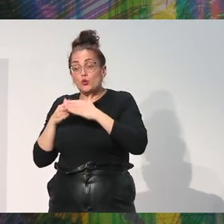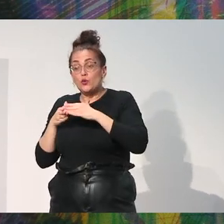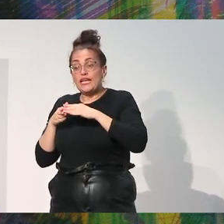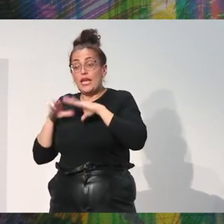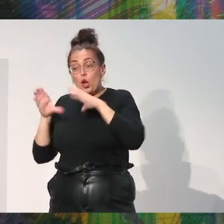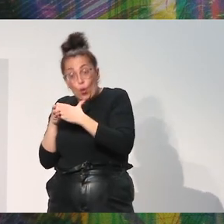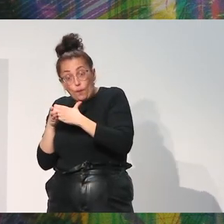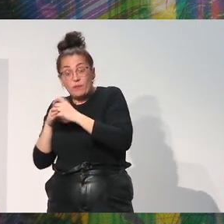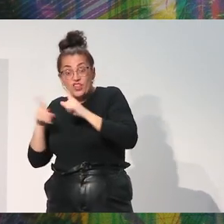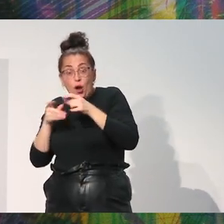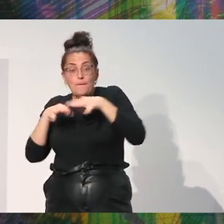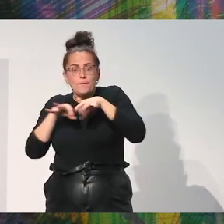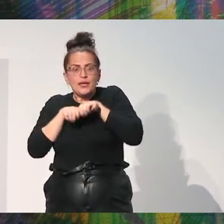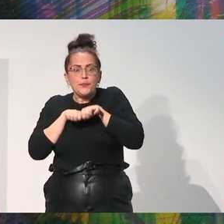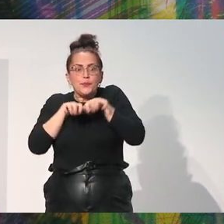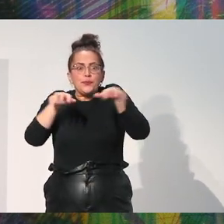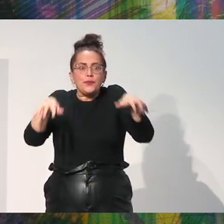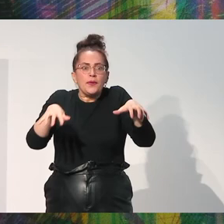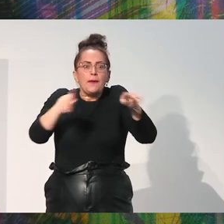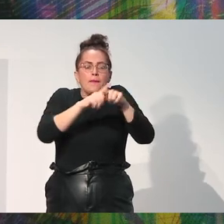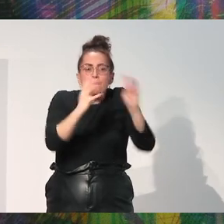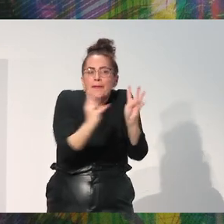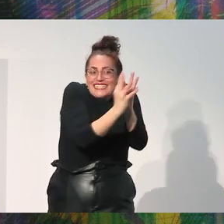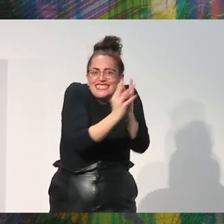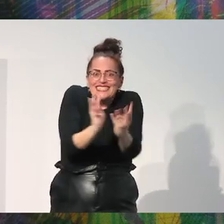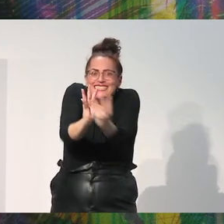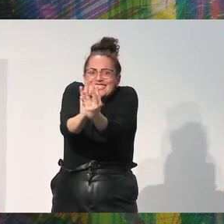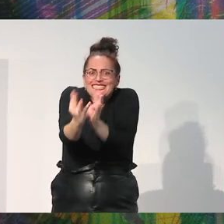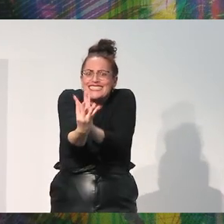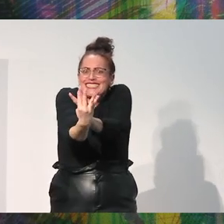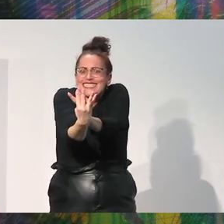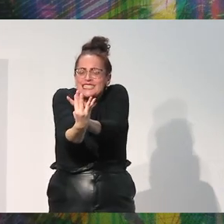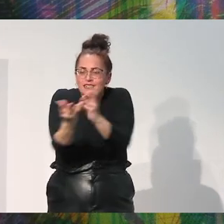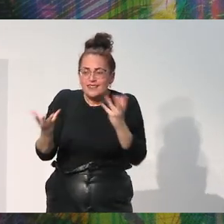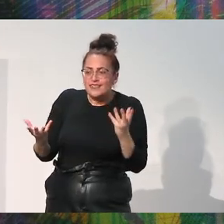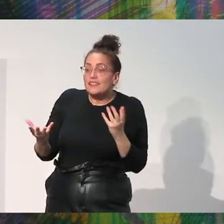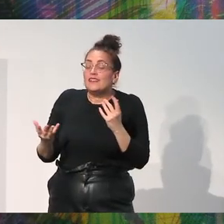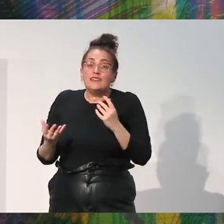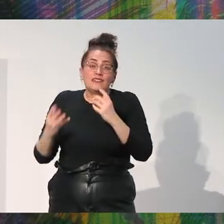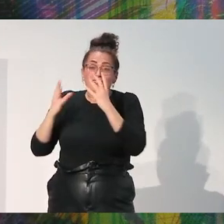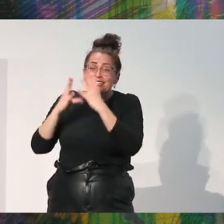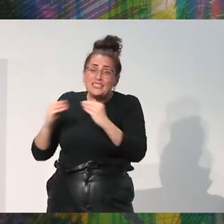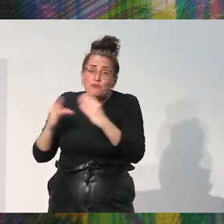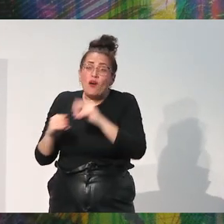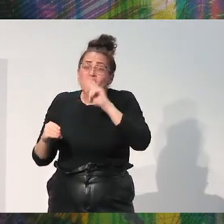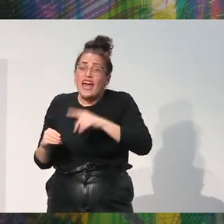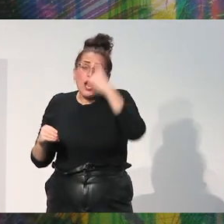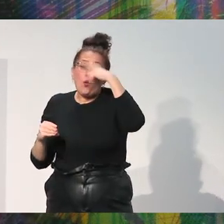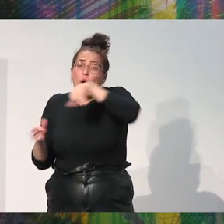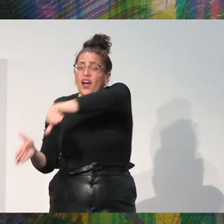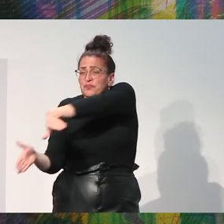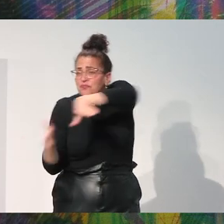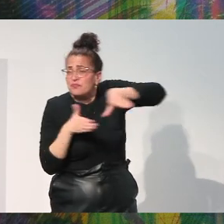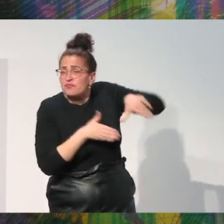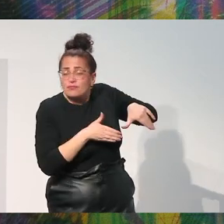religieux qui a passé de nombreuses années au Liban. Donc, ça reviendra et je sais très bien qu'on ne quitte pas ce sujet-là. Le Liban te revient toujours.